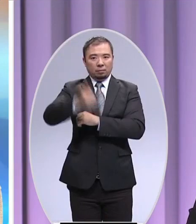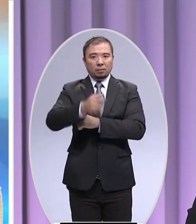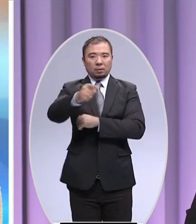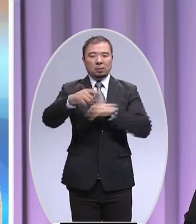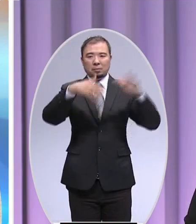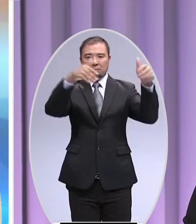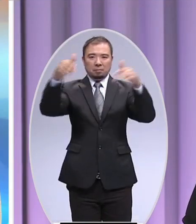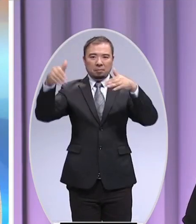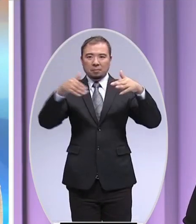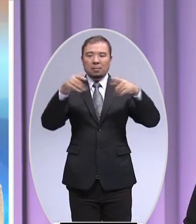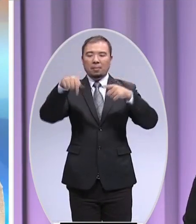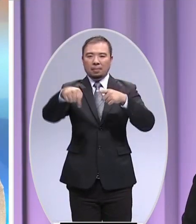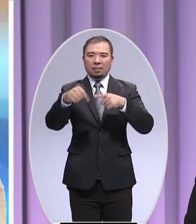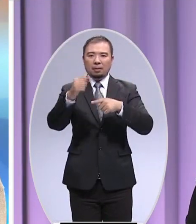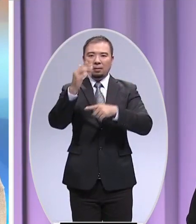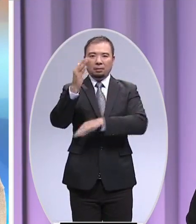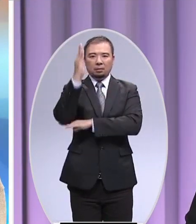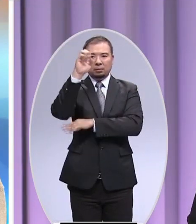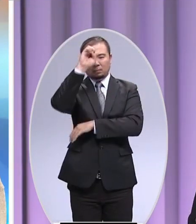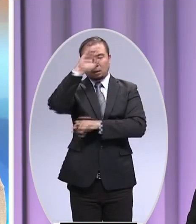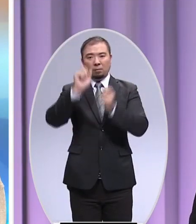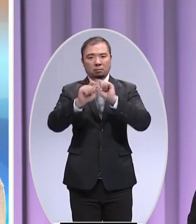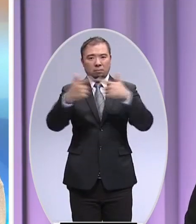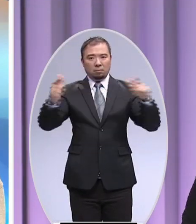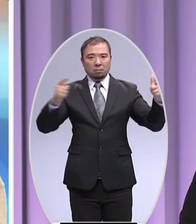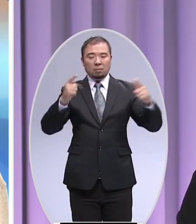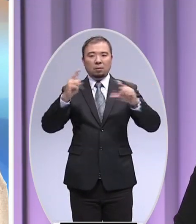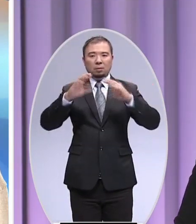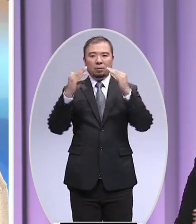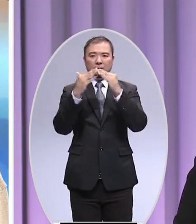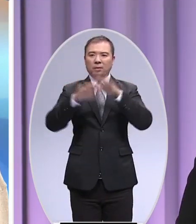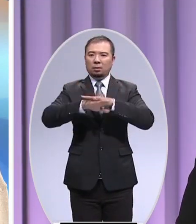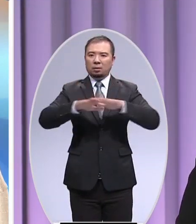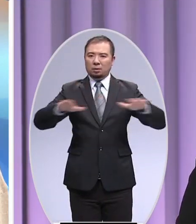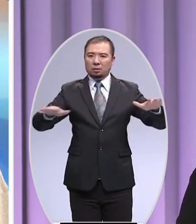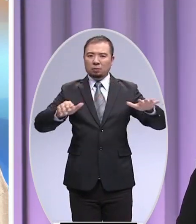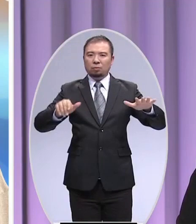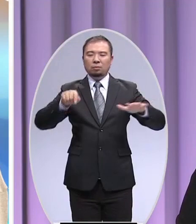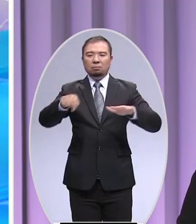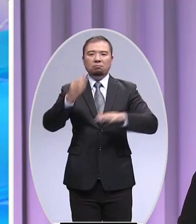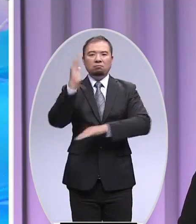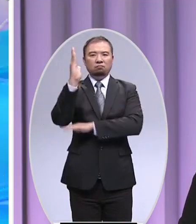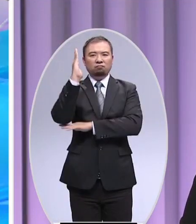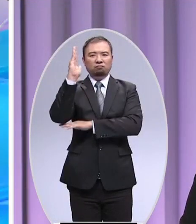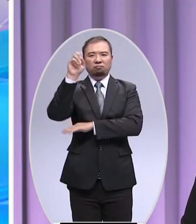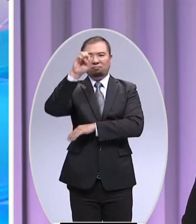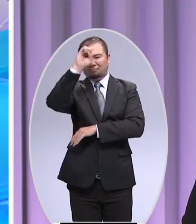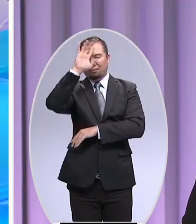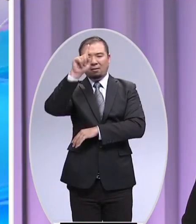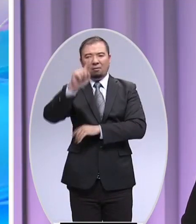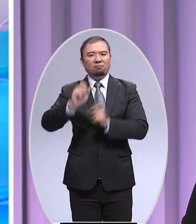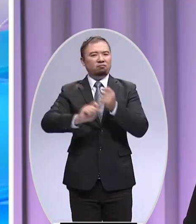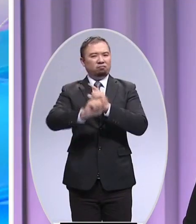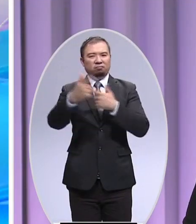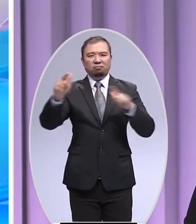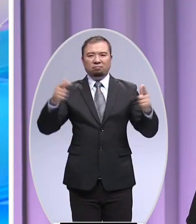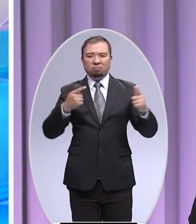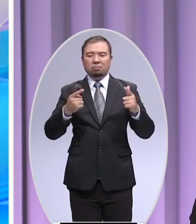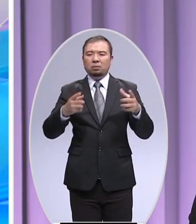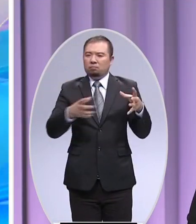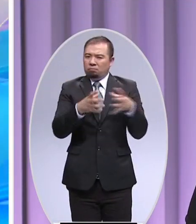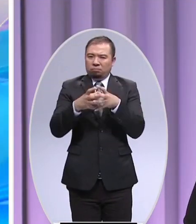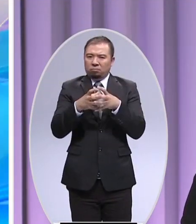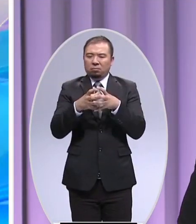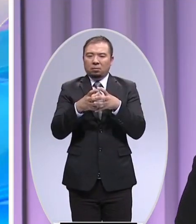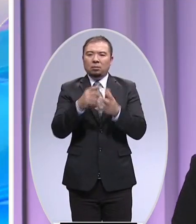野协商，那国家安全不分党派，中国最怕的就是我们台湾不分党派团结在一